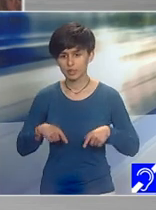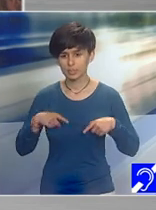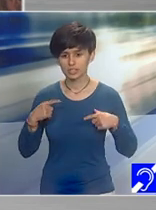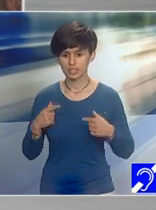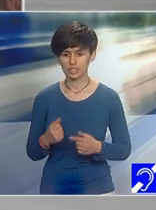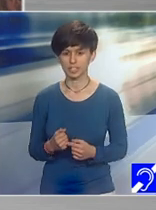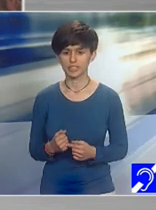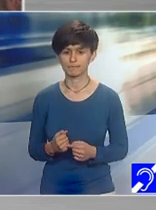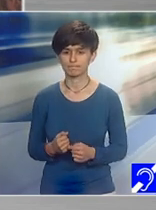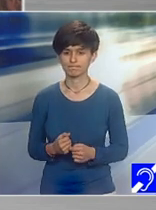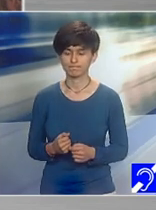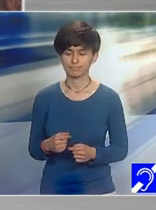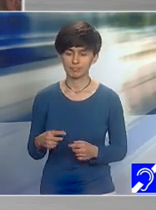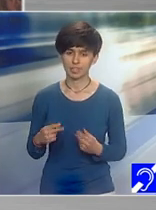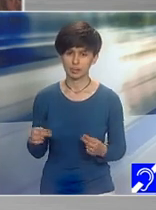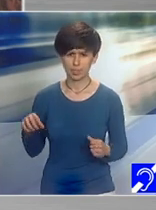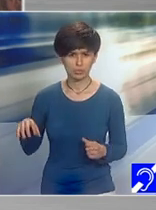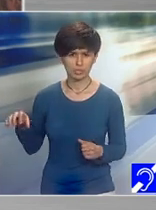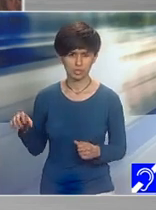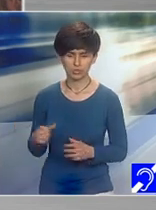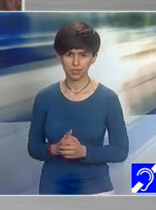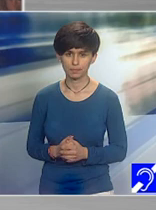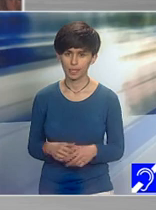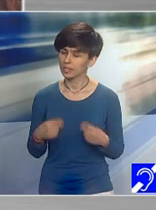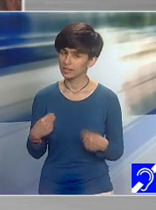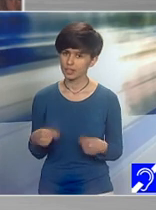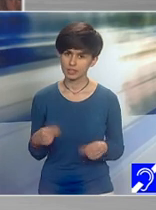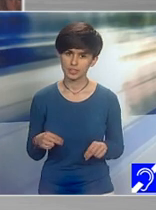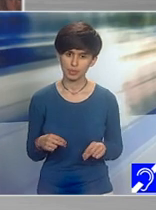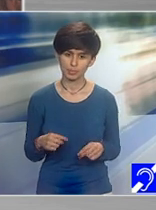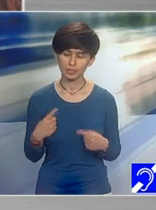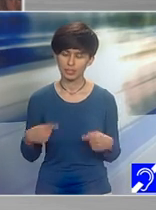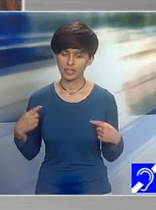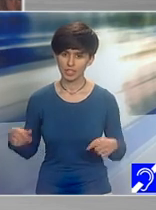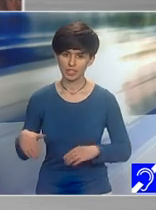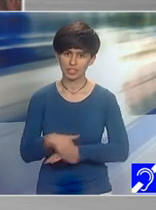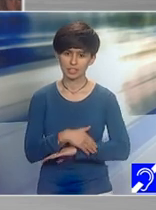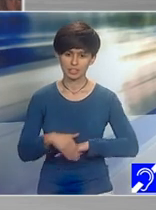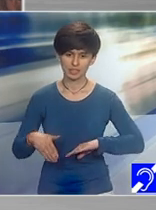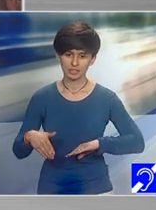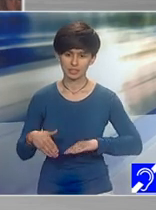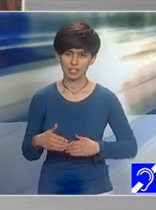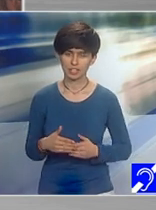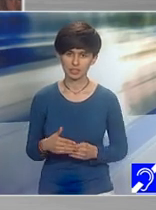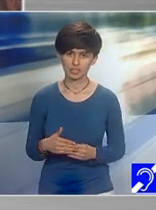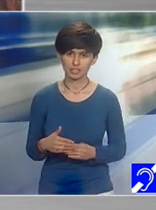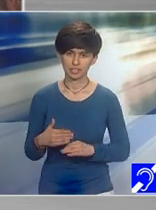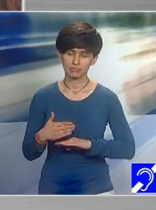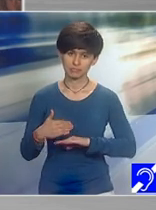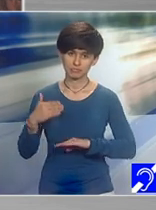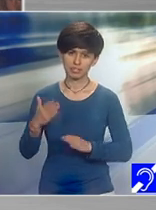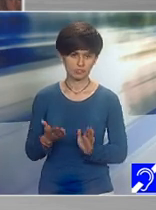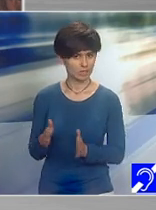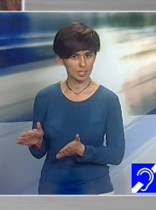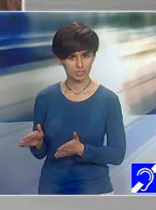bine și nu s-a întâmplat doar într-un singur loc. Vă dau un exemplu. Pe fiecare stradă, la începutul ei scrie